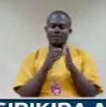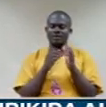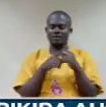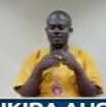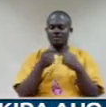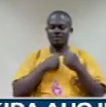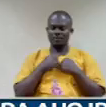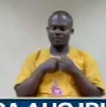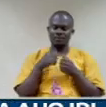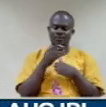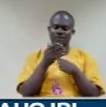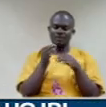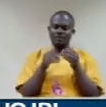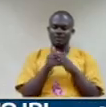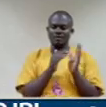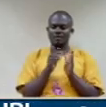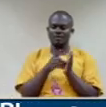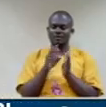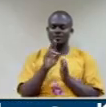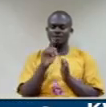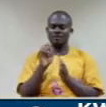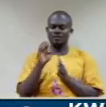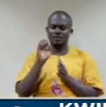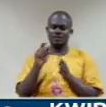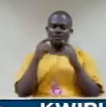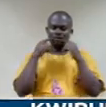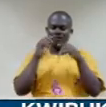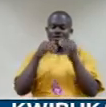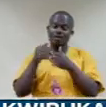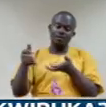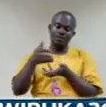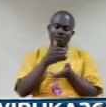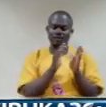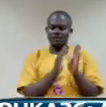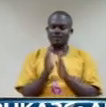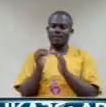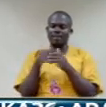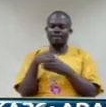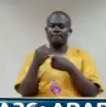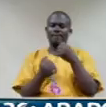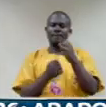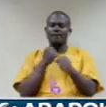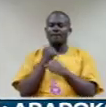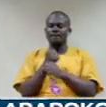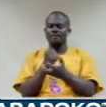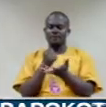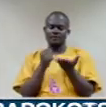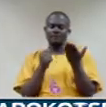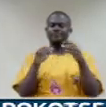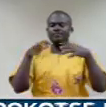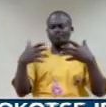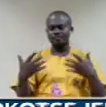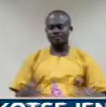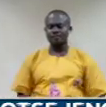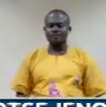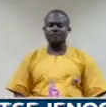Rwanda. Minisitiri w'Imari n'Igenamigambi Dr. Uzziel Ndagijimana avuga aho gukusanya ayarateganyijwe muri uyu mwaka w'ingengo y'imari bigeze.